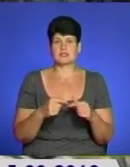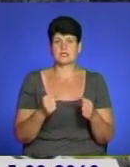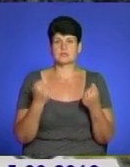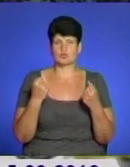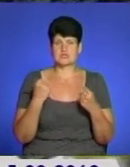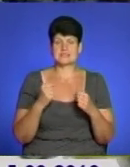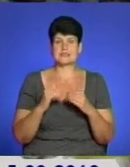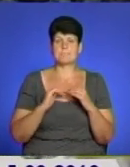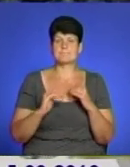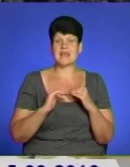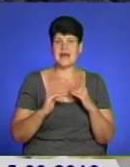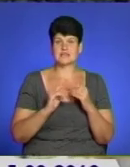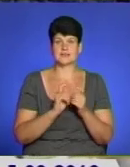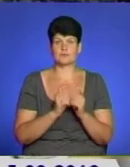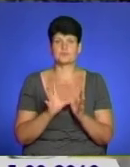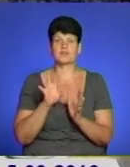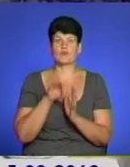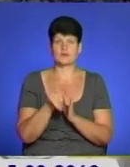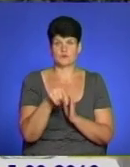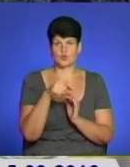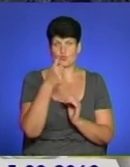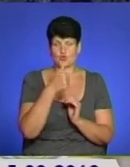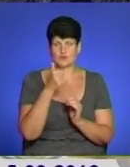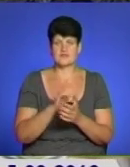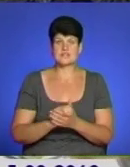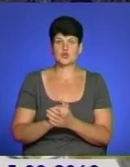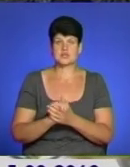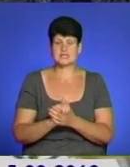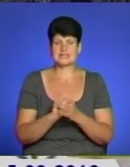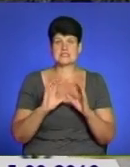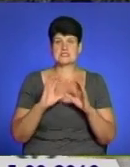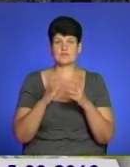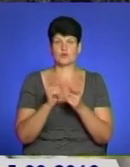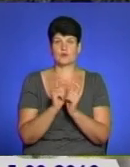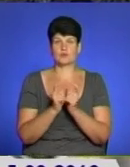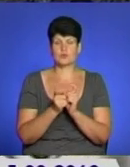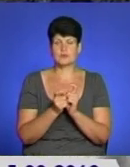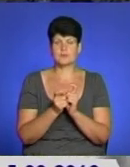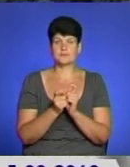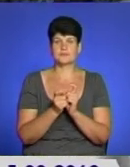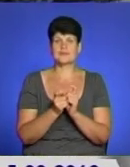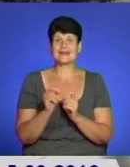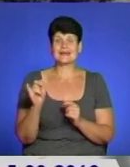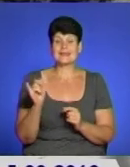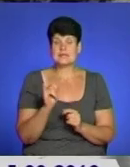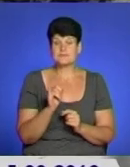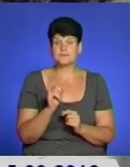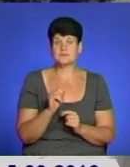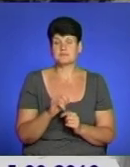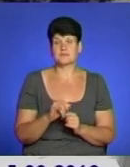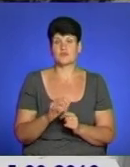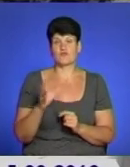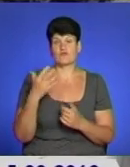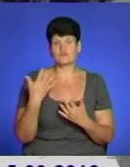вона введена цього року в Асоціацію світової боротьби UVV. І рахується